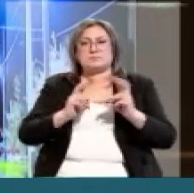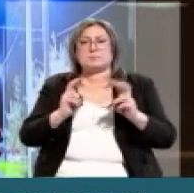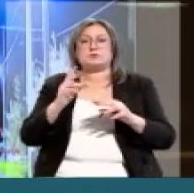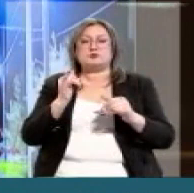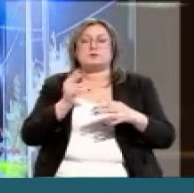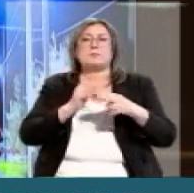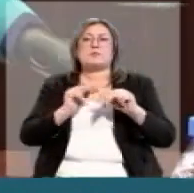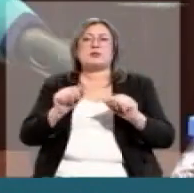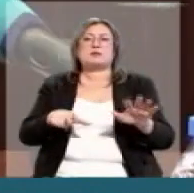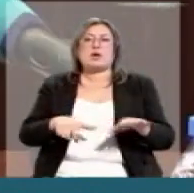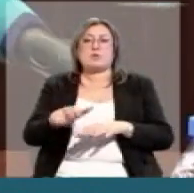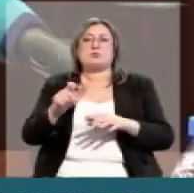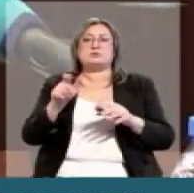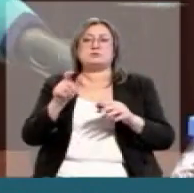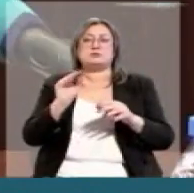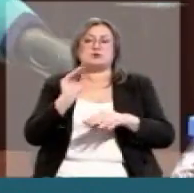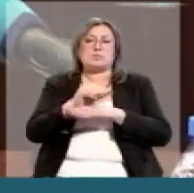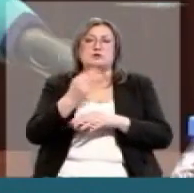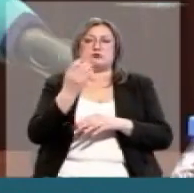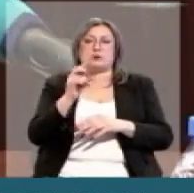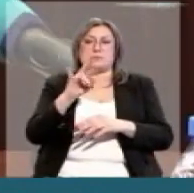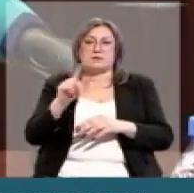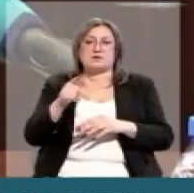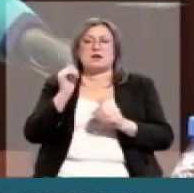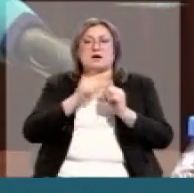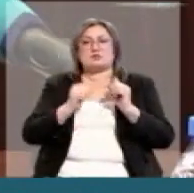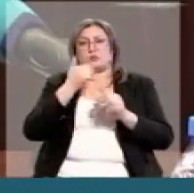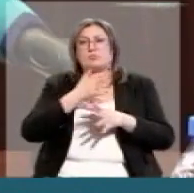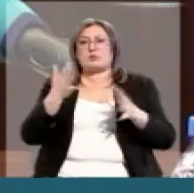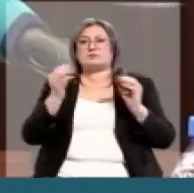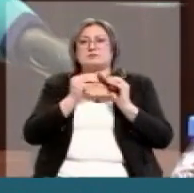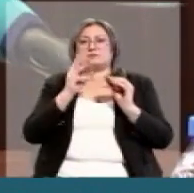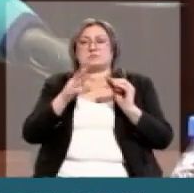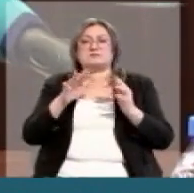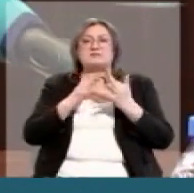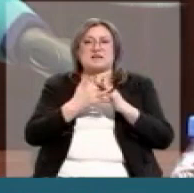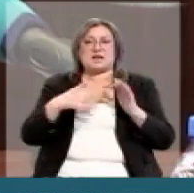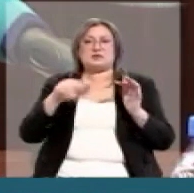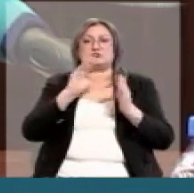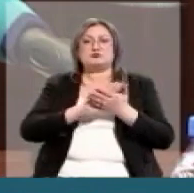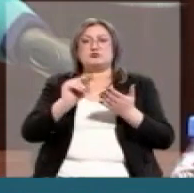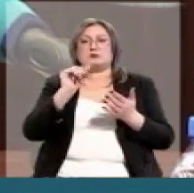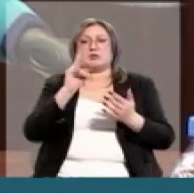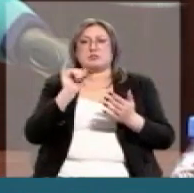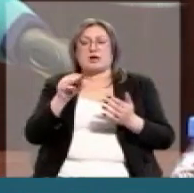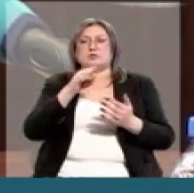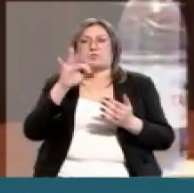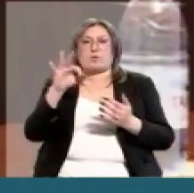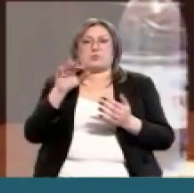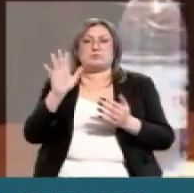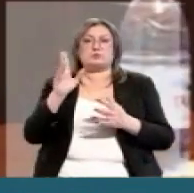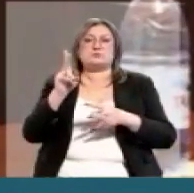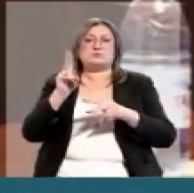производится профилактика дорог с добавлением щебня ежегодно более 10 километров. В селе Чистый Чандак Туар будет